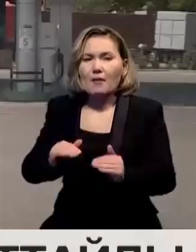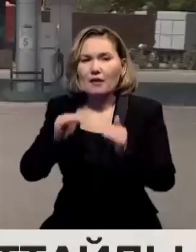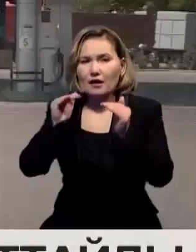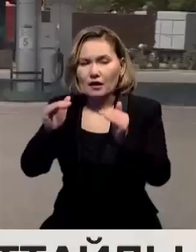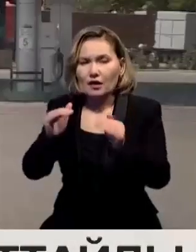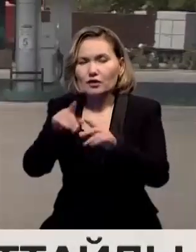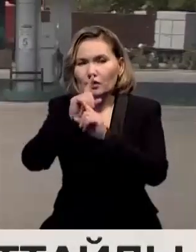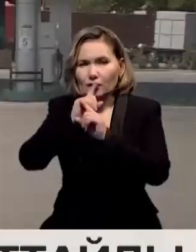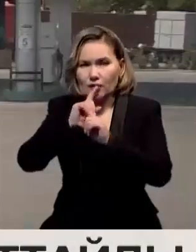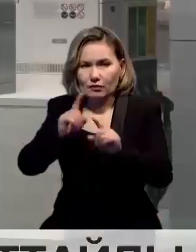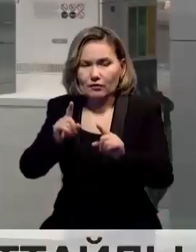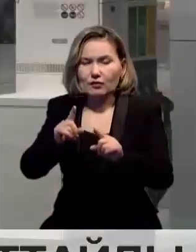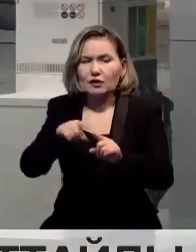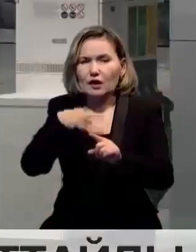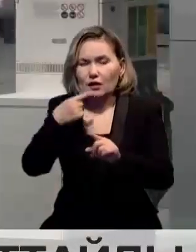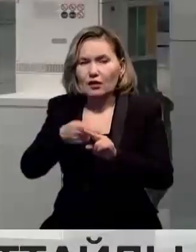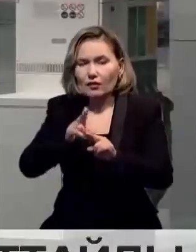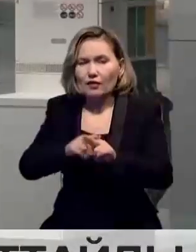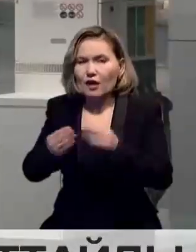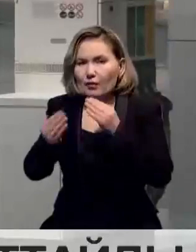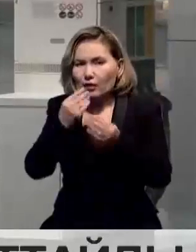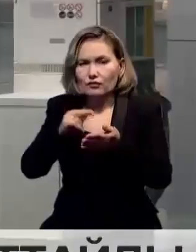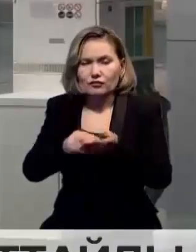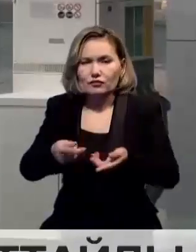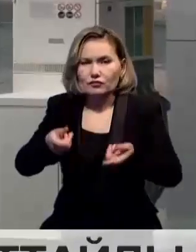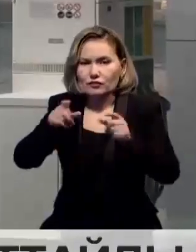қымбатшылыққа алып келмейді деп сендірді Болат Ақшолақов.